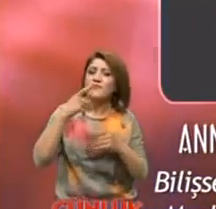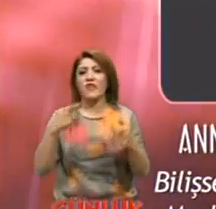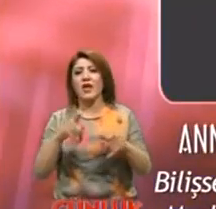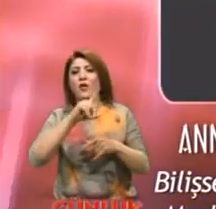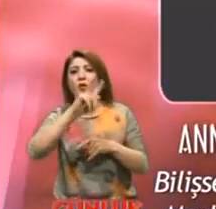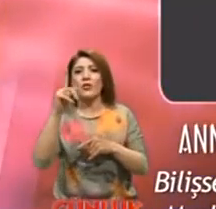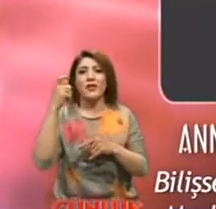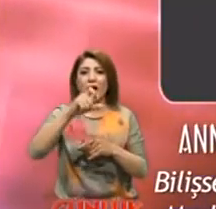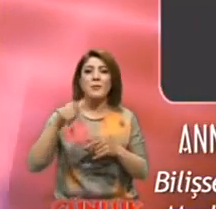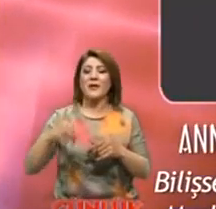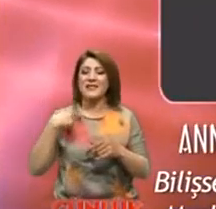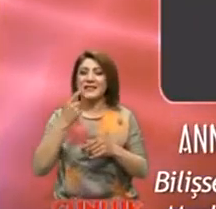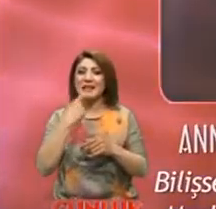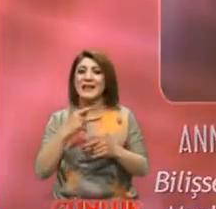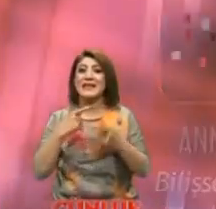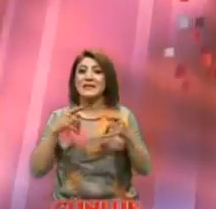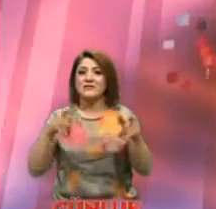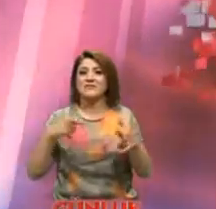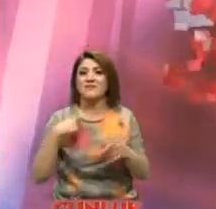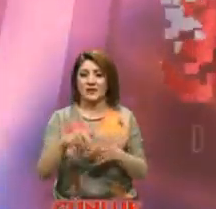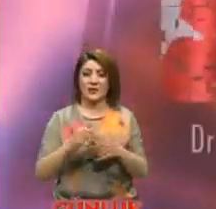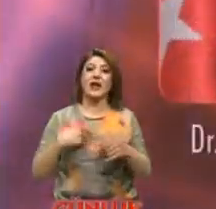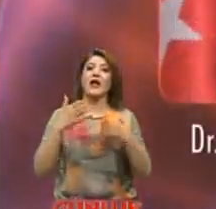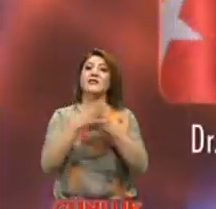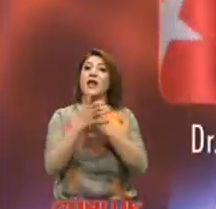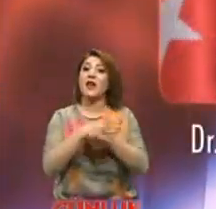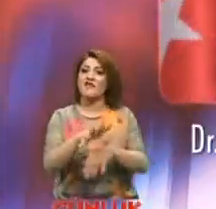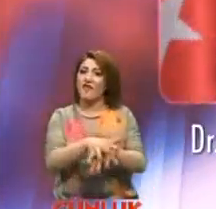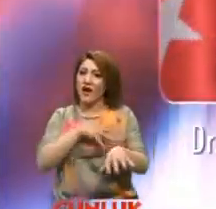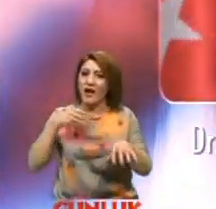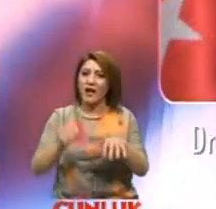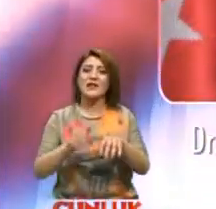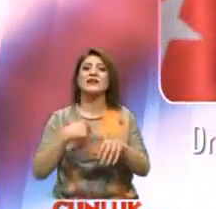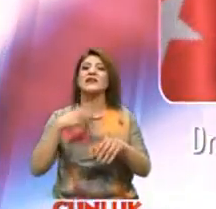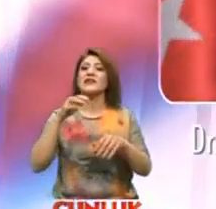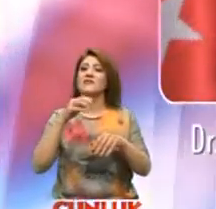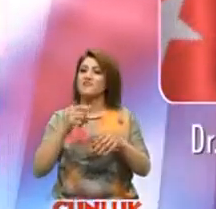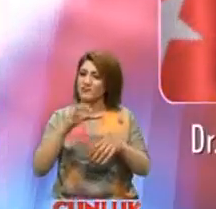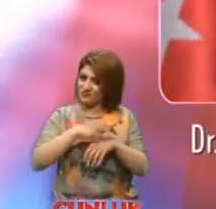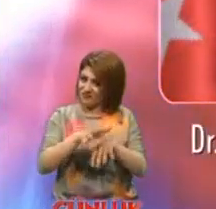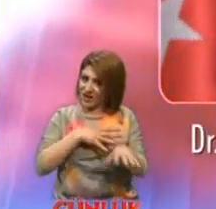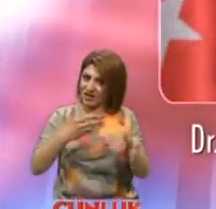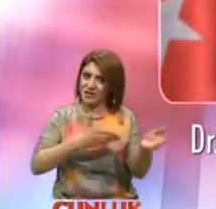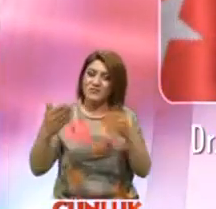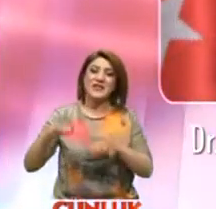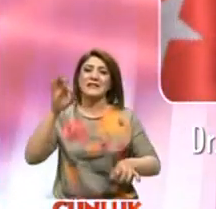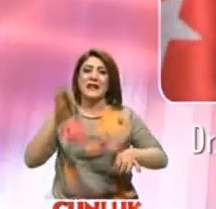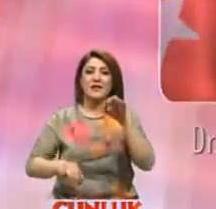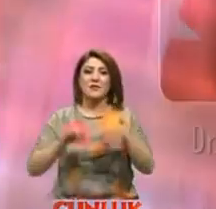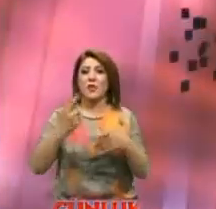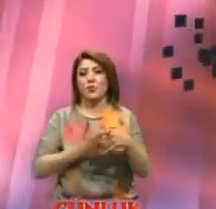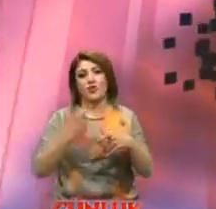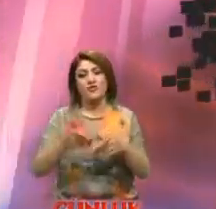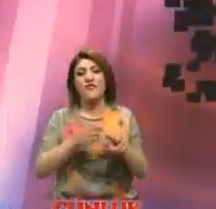dil gelişimi ve merkezin çalışmaları. Antalya Valisi Doktor Ahmet Altıparmak'la değerler eğitimi projesi ve ayrıntıları. Ve en